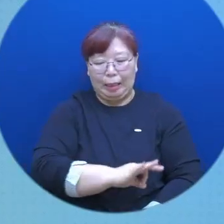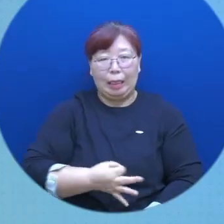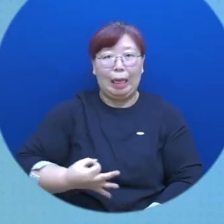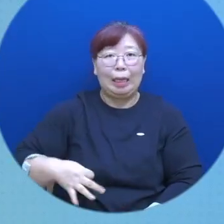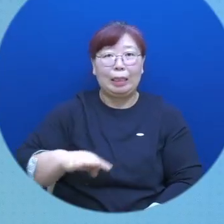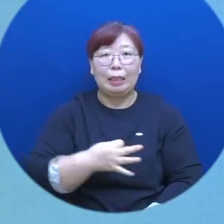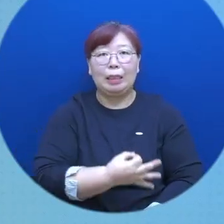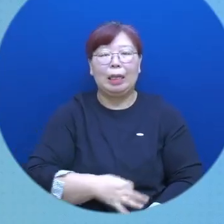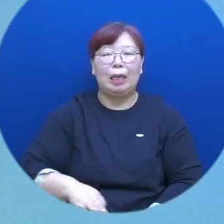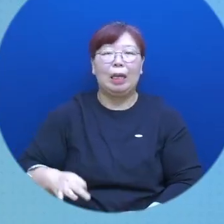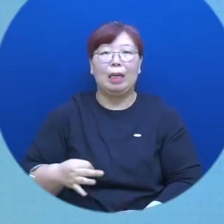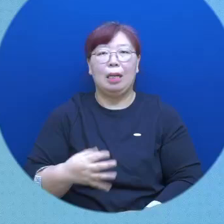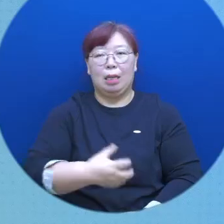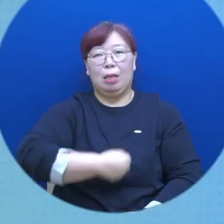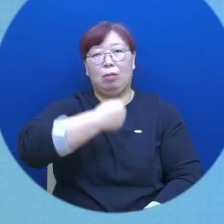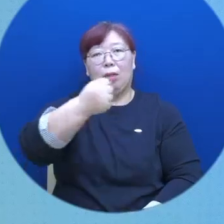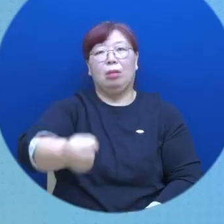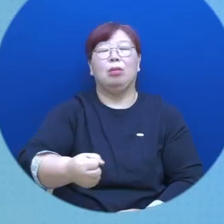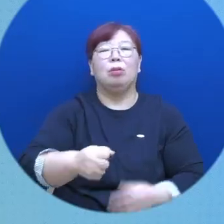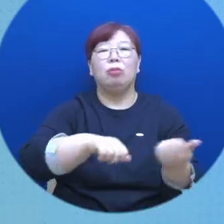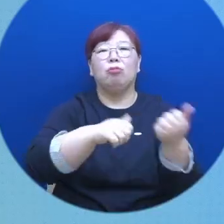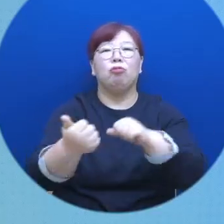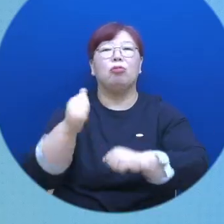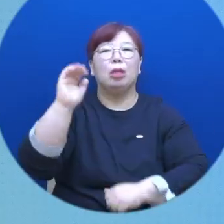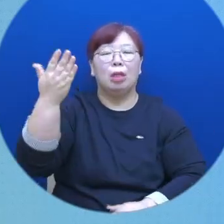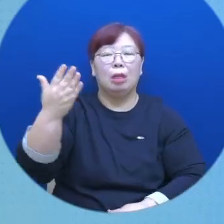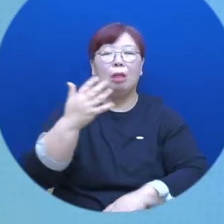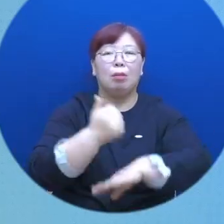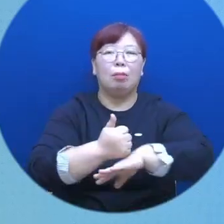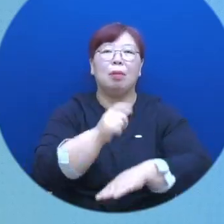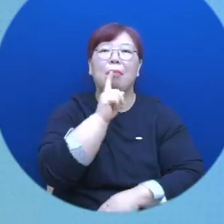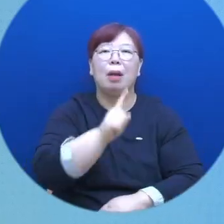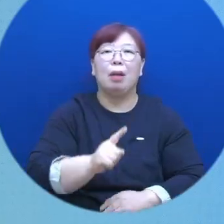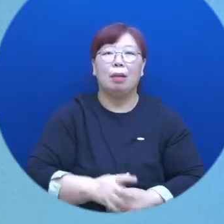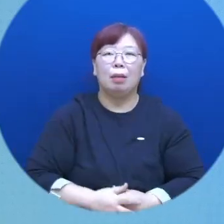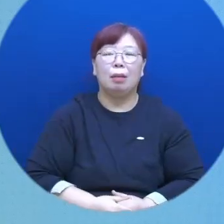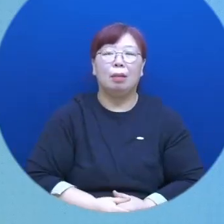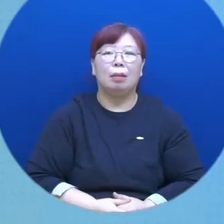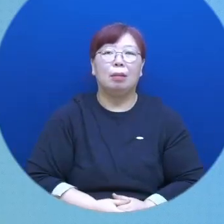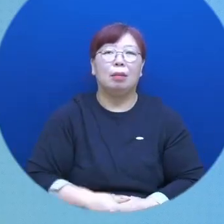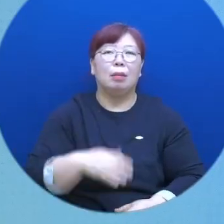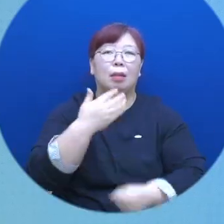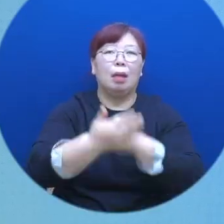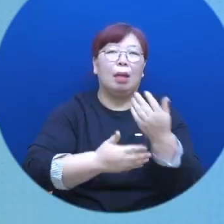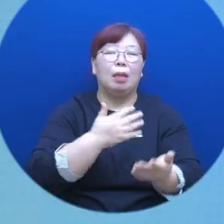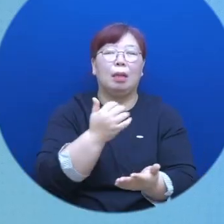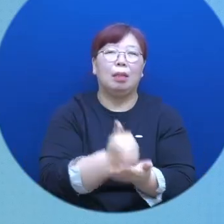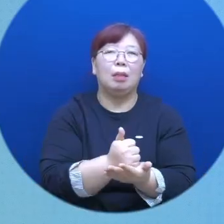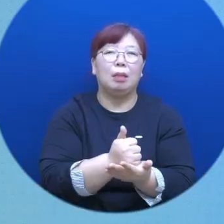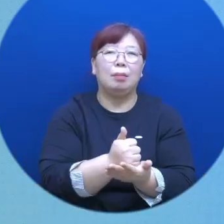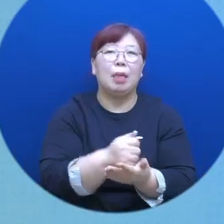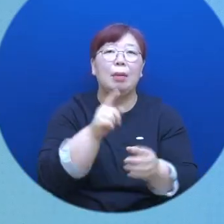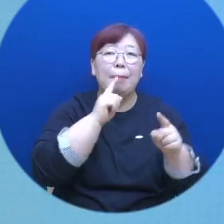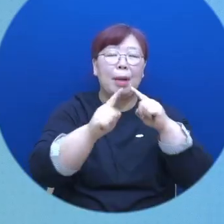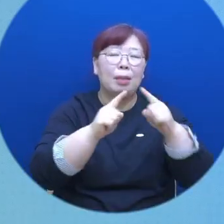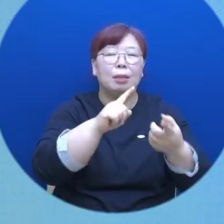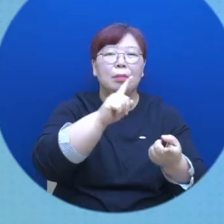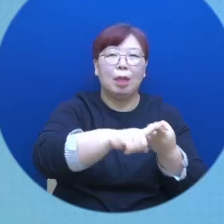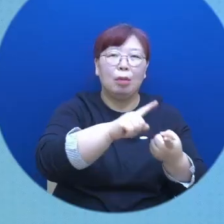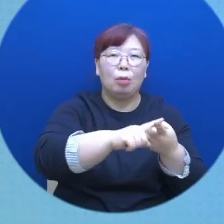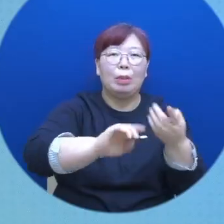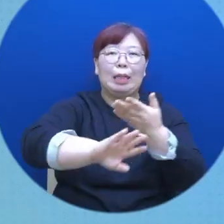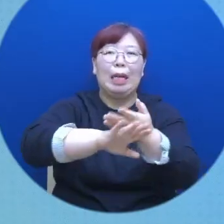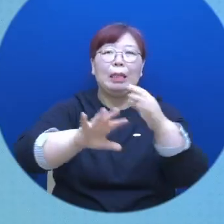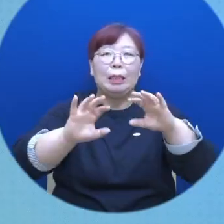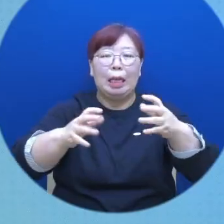삶을 마감하도록 만들어 주겠어. 말씀하게 되잖아요. 하나님은 이 말씀대로 아라비아 사람 블레스 사람을